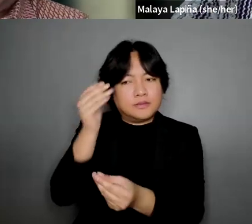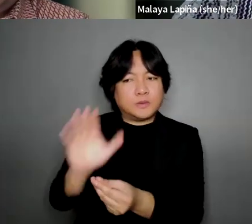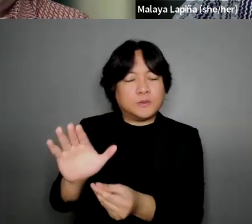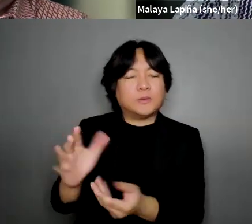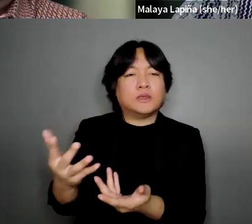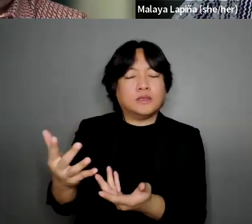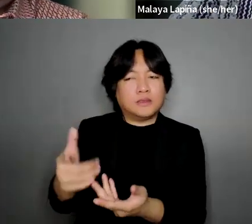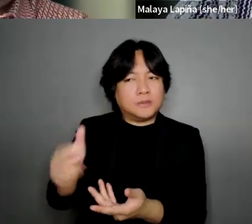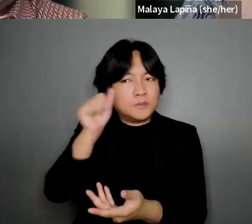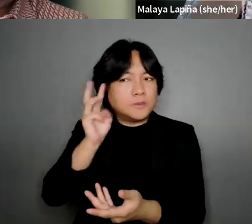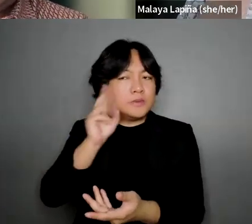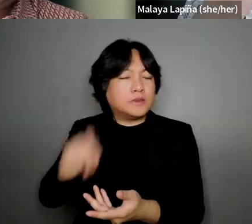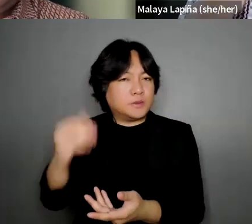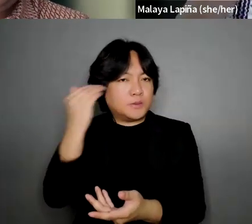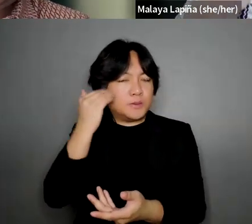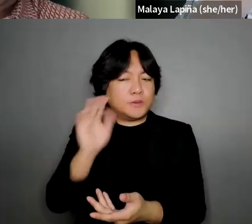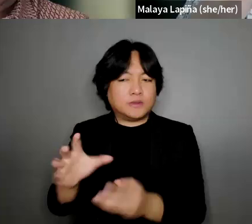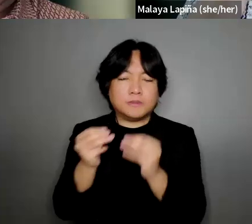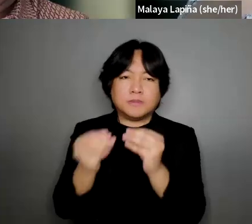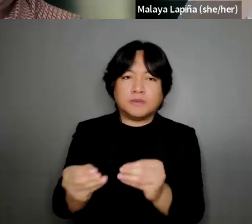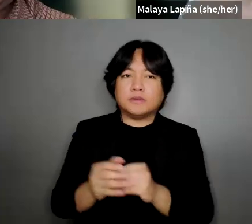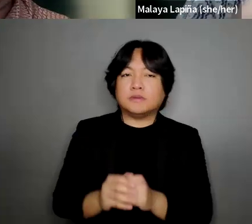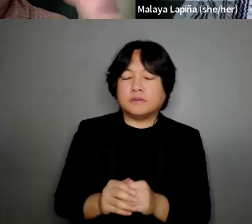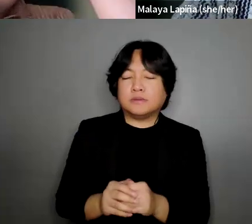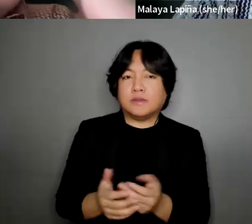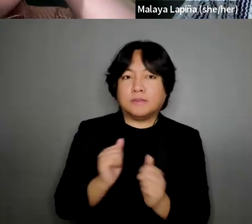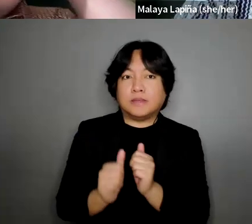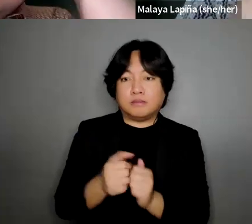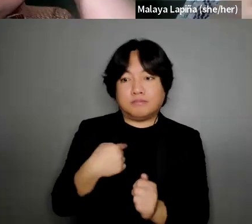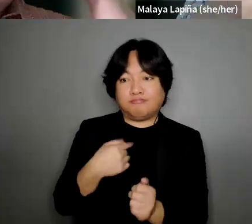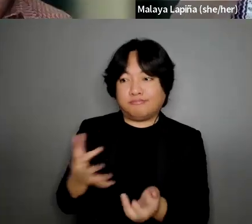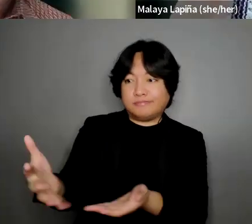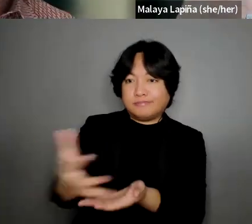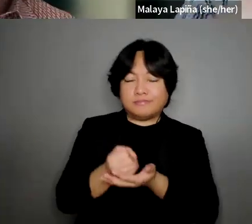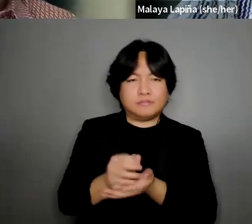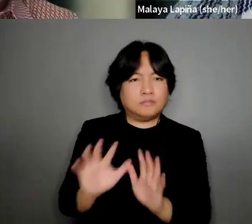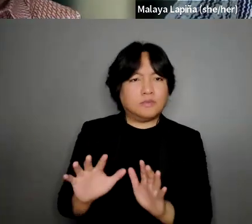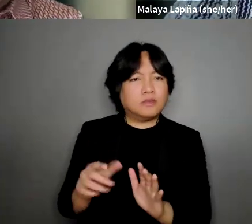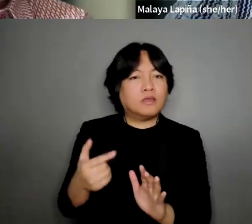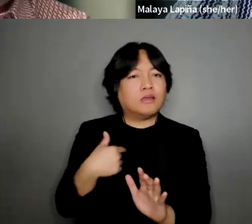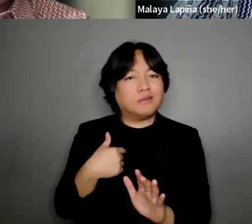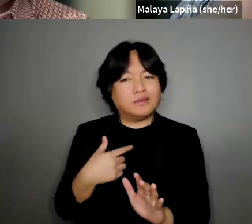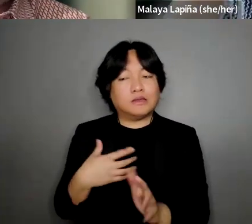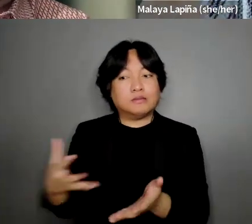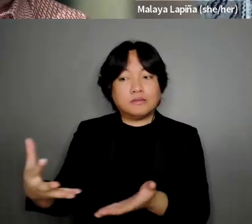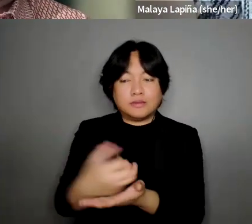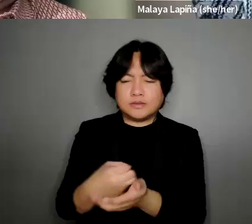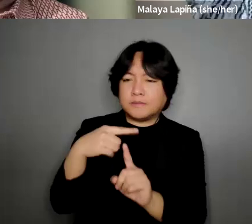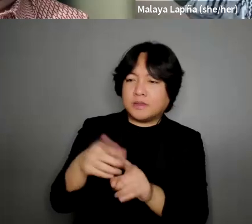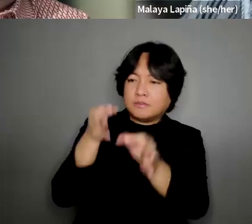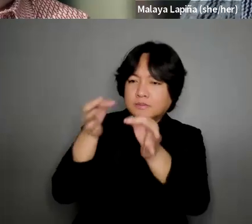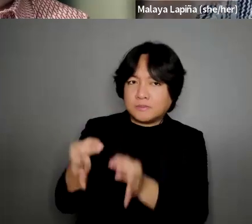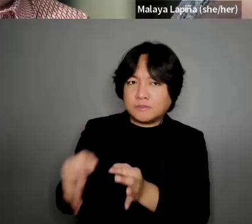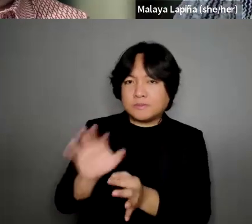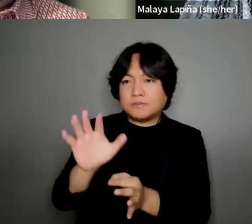ginagamit na methods no, na hindi lang kumukuha ka ng idea, hindi ka lang nag-exhaust nung mga data from